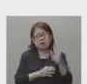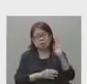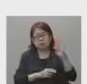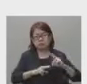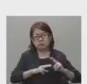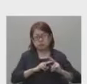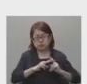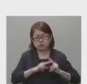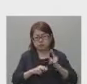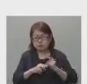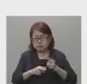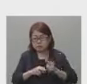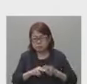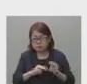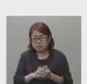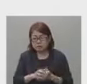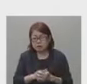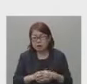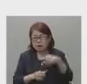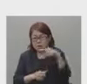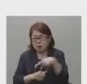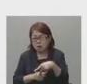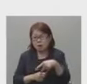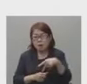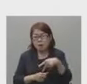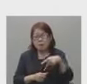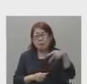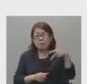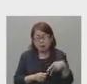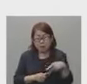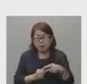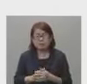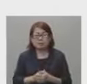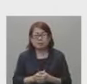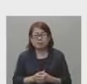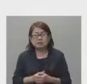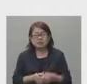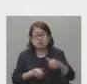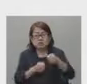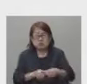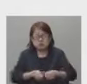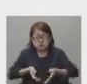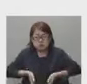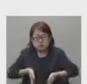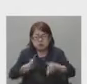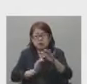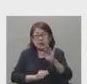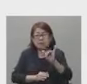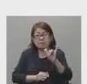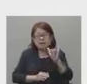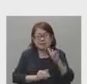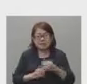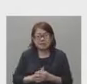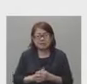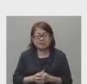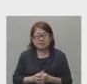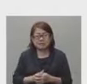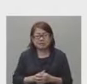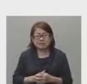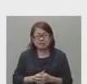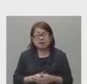ทหนึ่งที่ชื่อย่อว่าพอพานและพอพานบริษัทนี้ตั้งอยู่บนถนนพญาไทและบริษัท